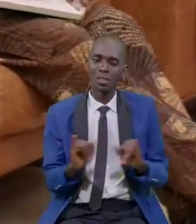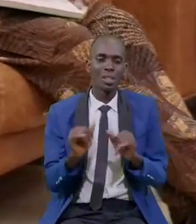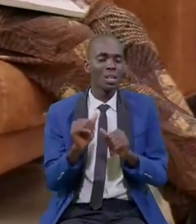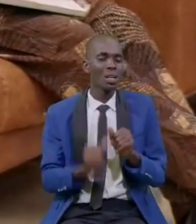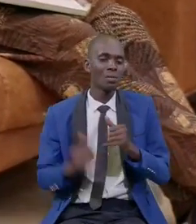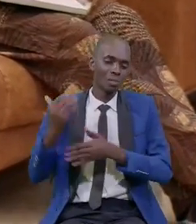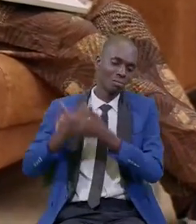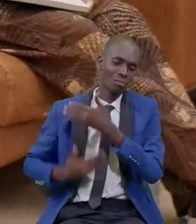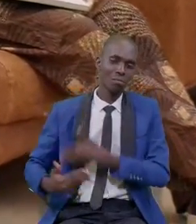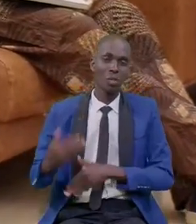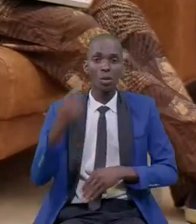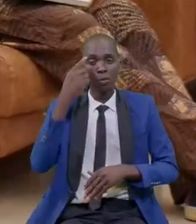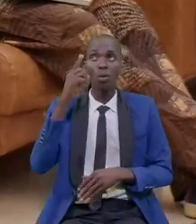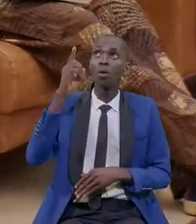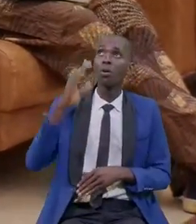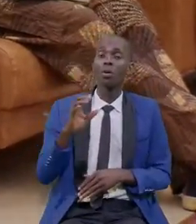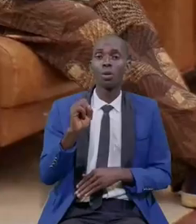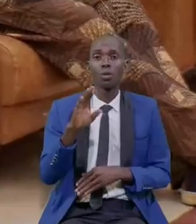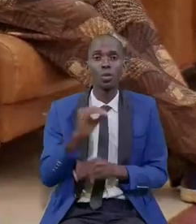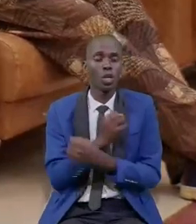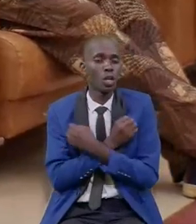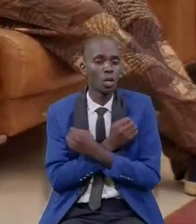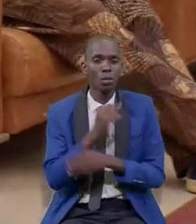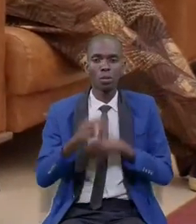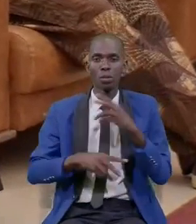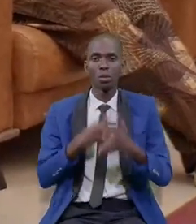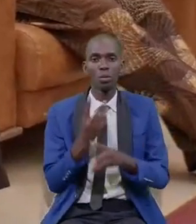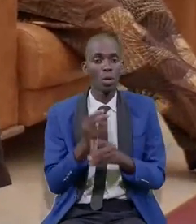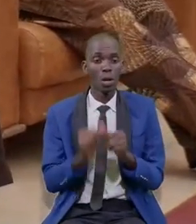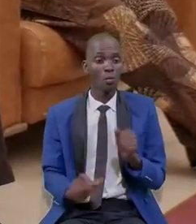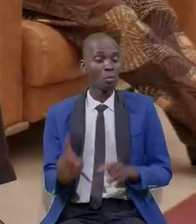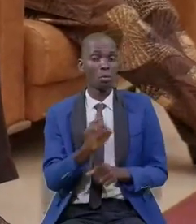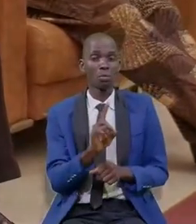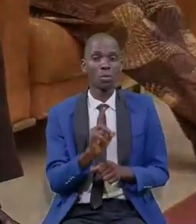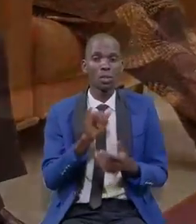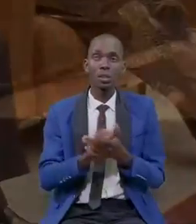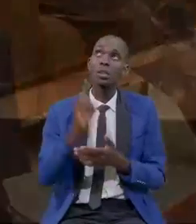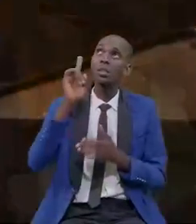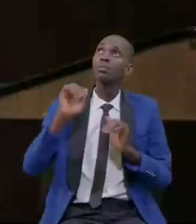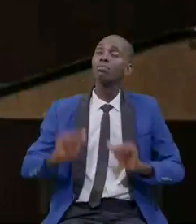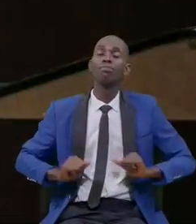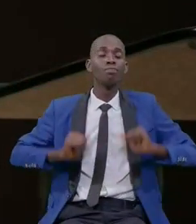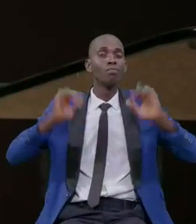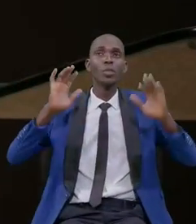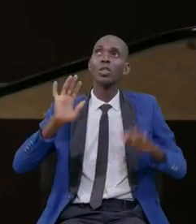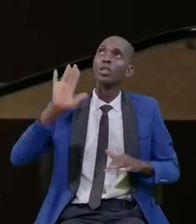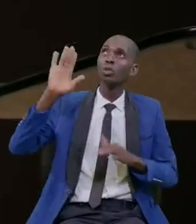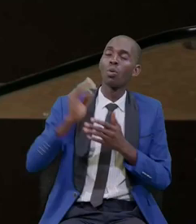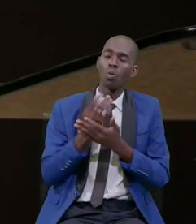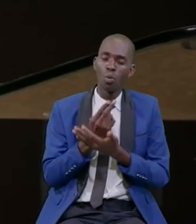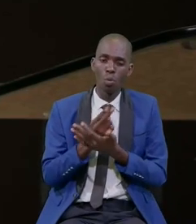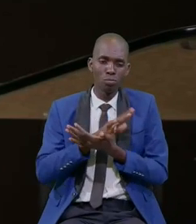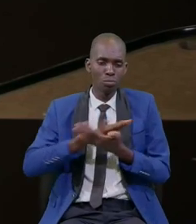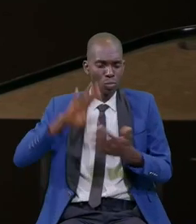dans chaque génération, car Dieu a tant aimé le monde, tout le monde, qu'il a donné son Fils unique afin